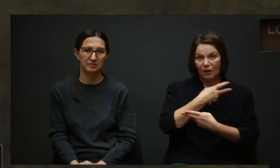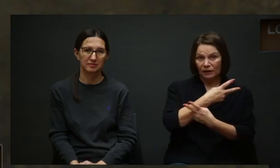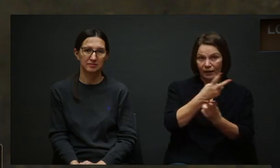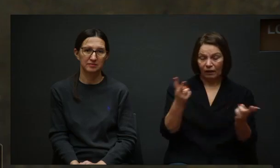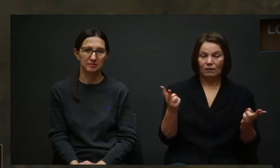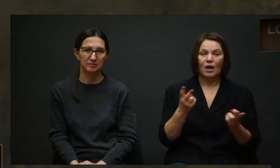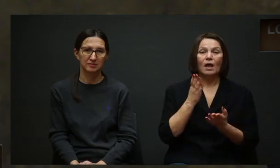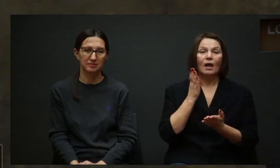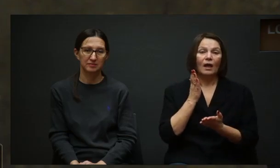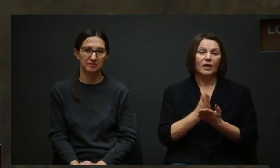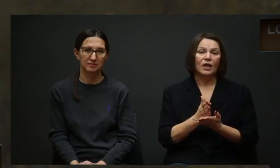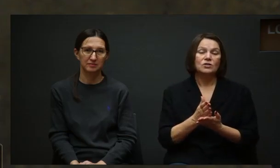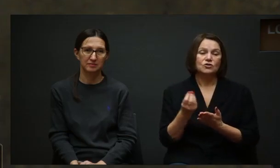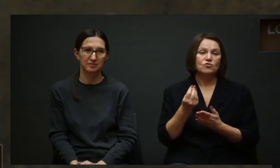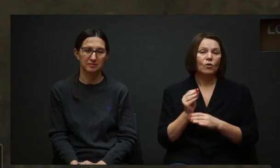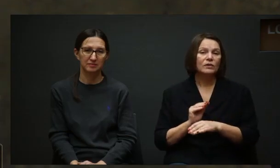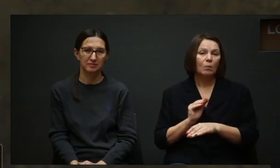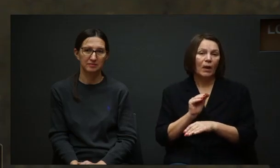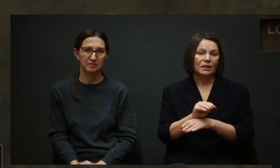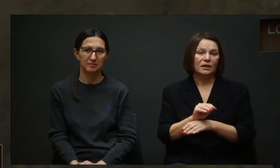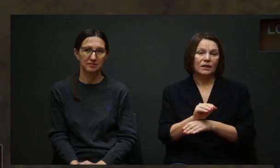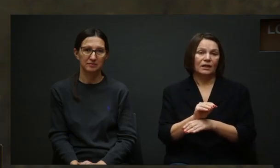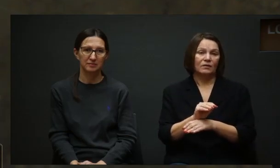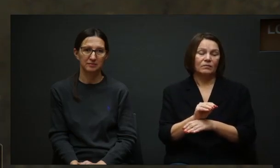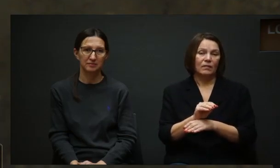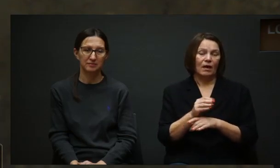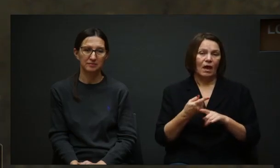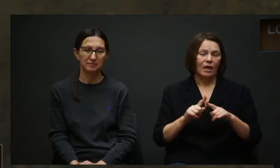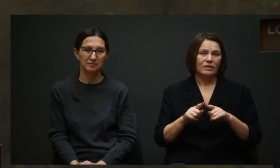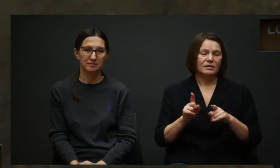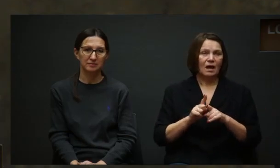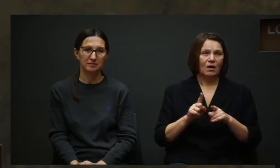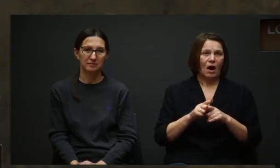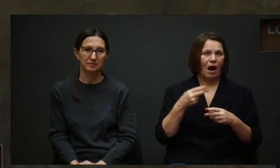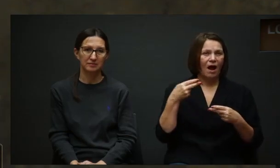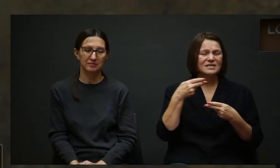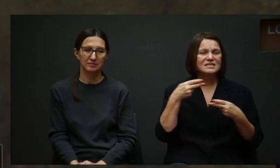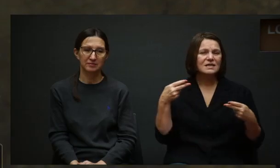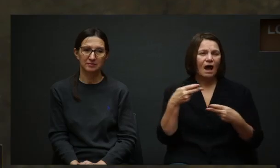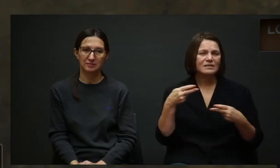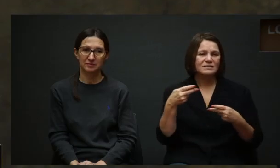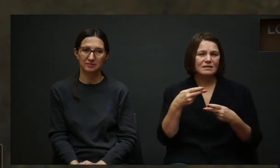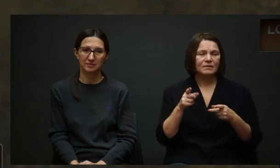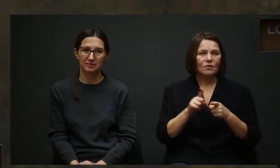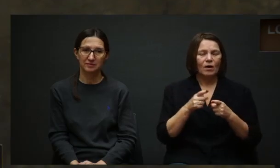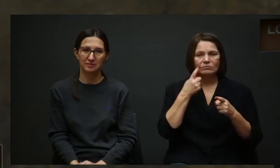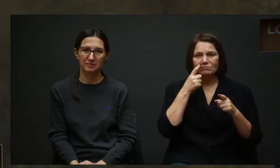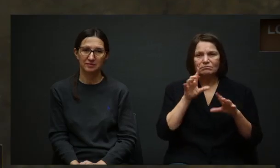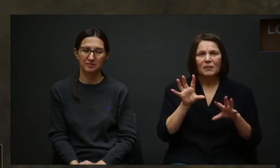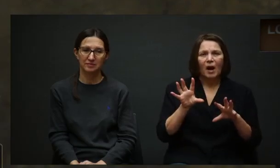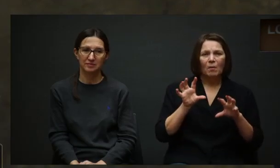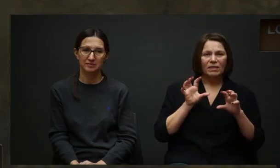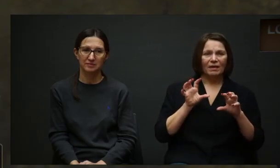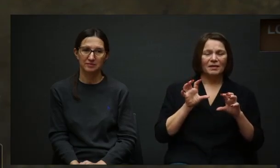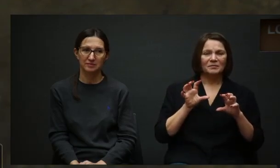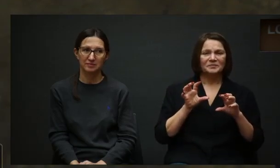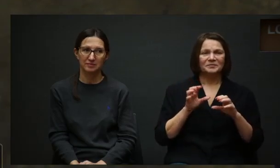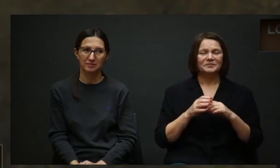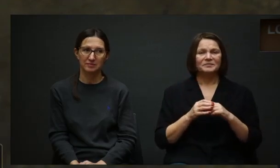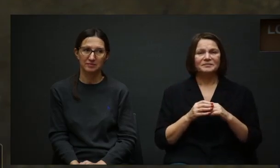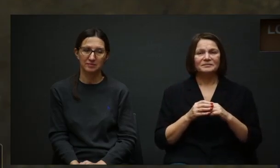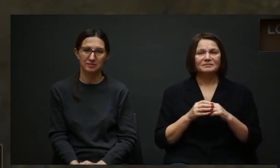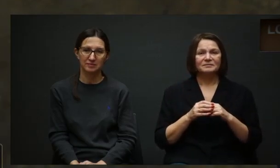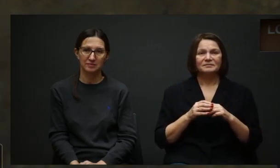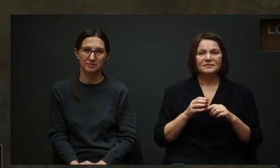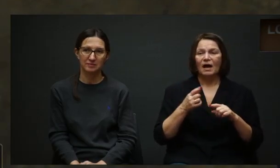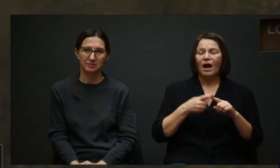смотреть, есть еще дополнительный вот вид ассоциации, такой вот обонятельный, который не